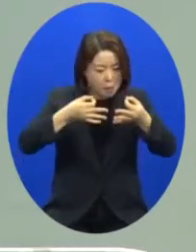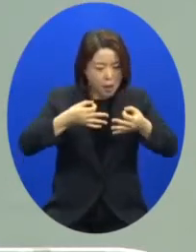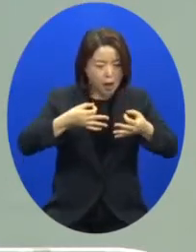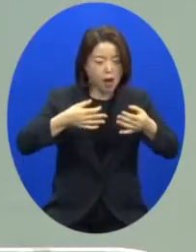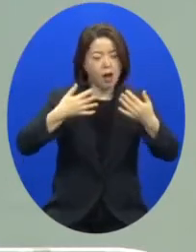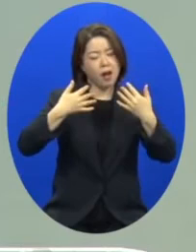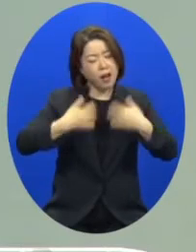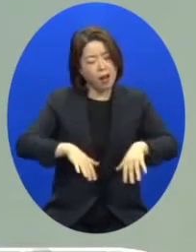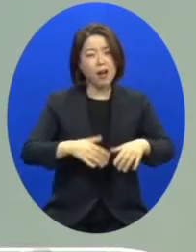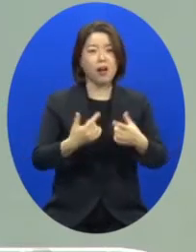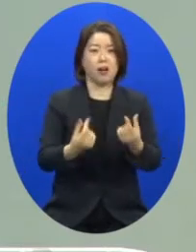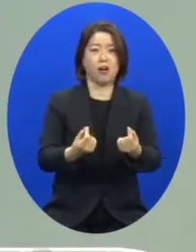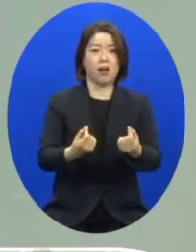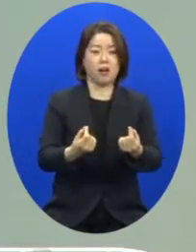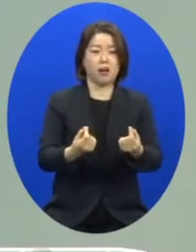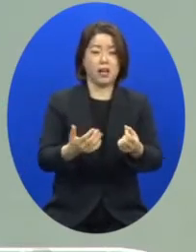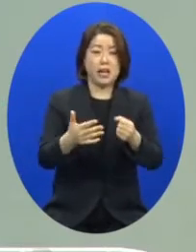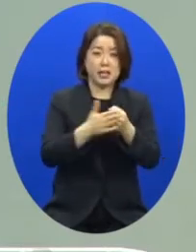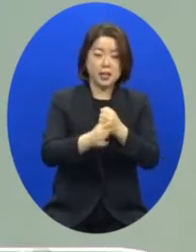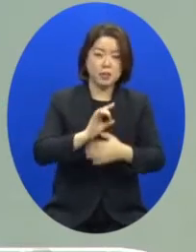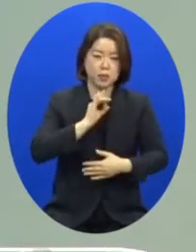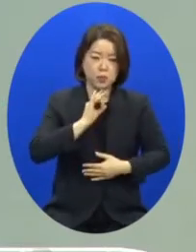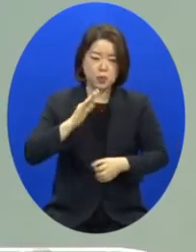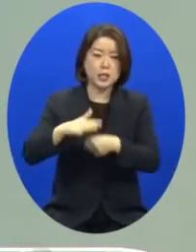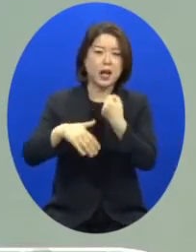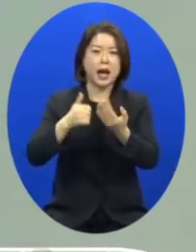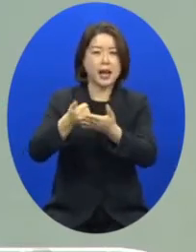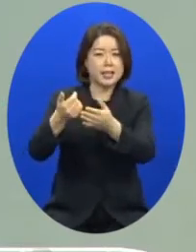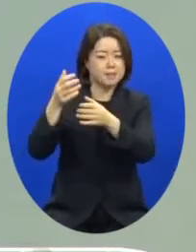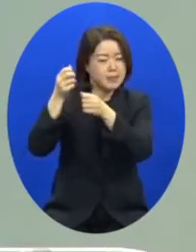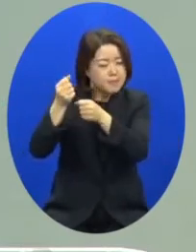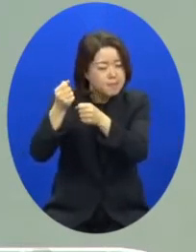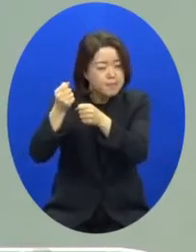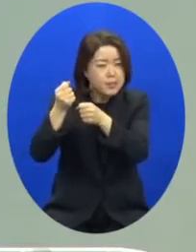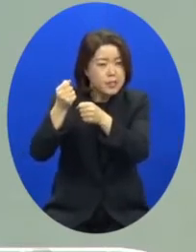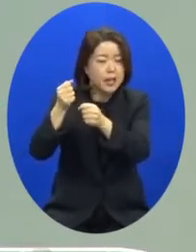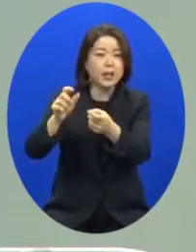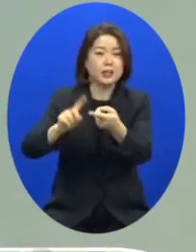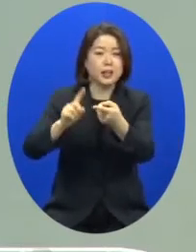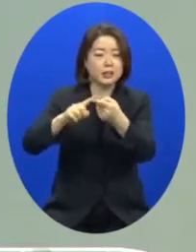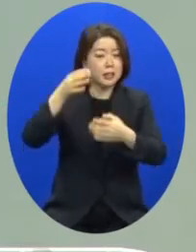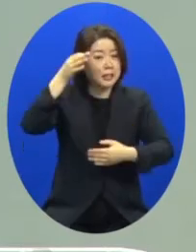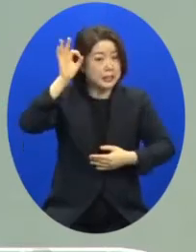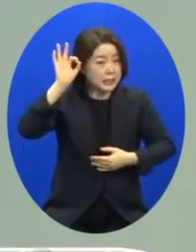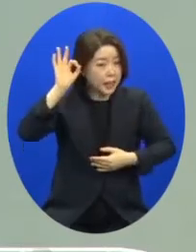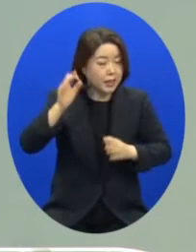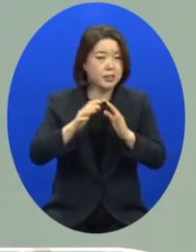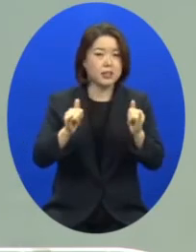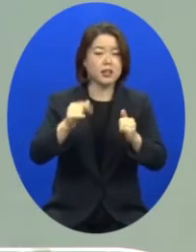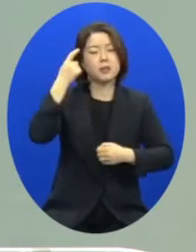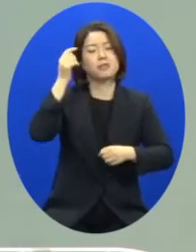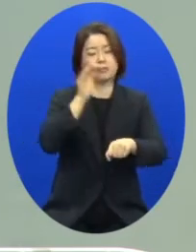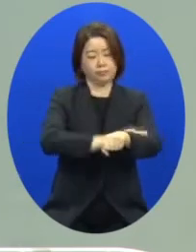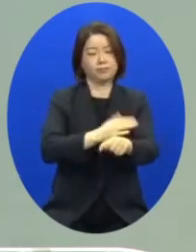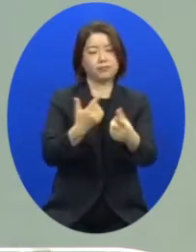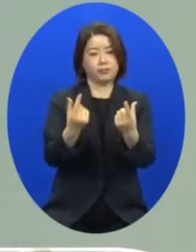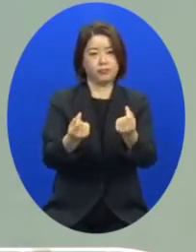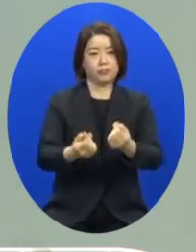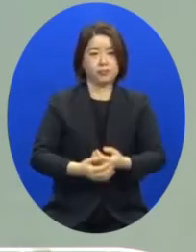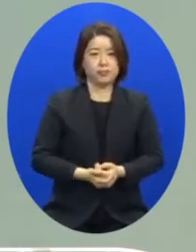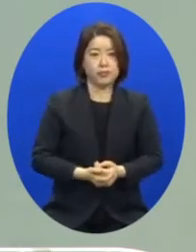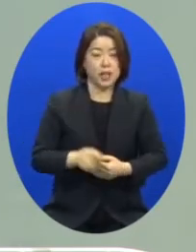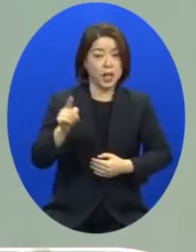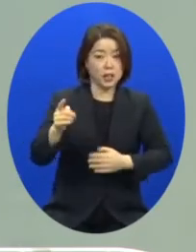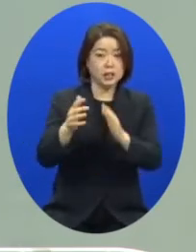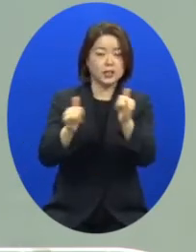는 그래서 오직 하나님만을 의지해야 된다는 사실을 깨달은 사람이 지혜로운 사람 그